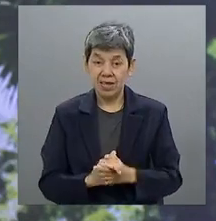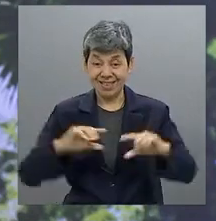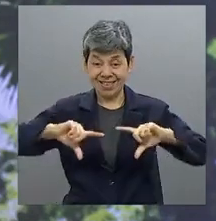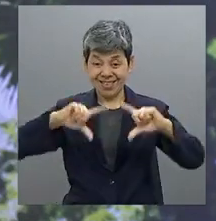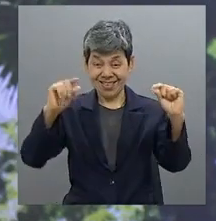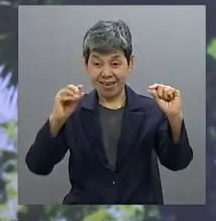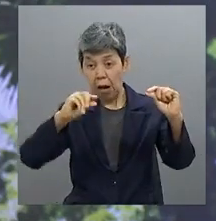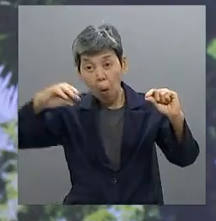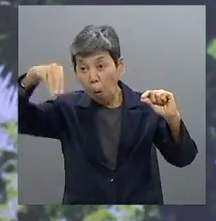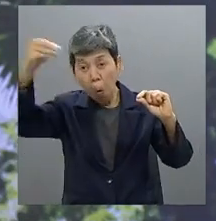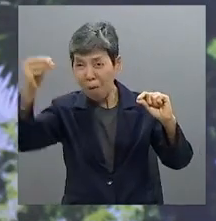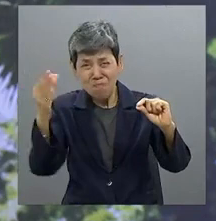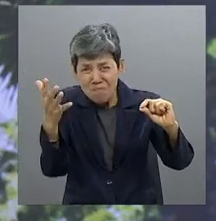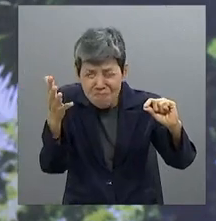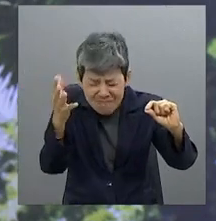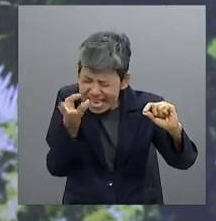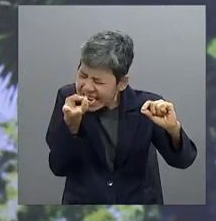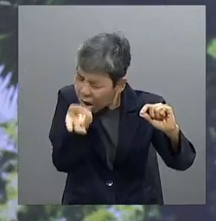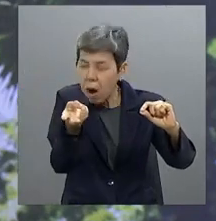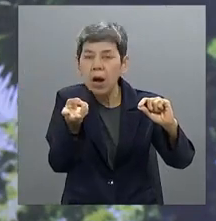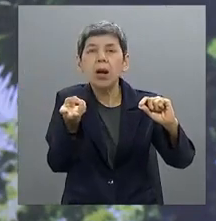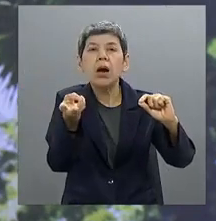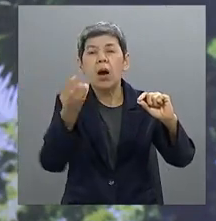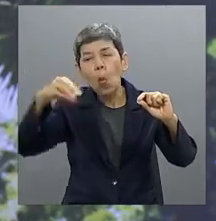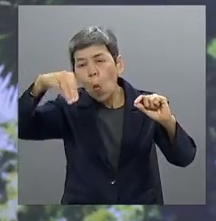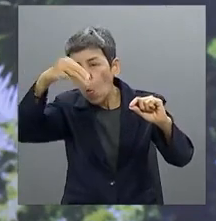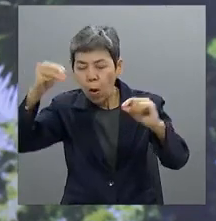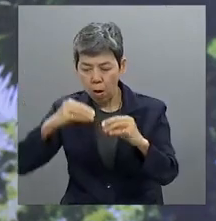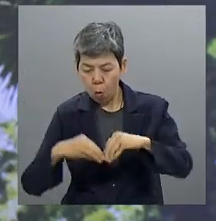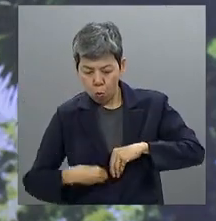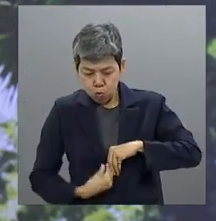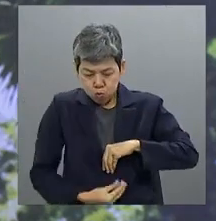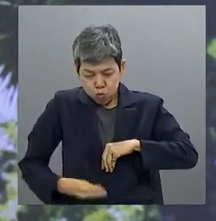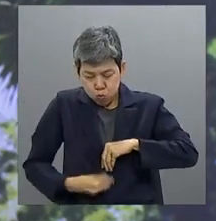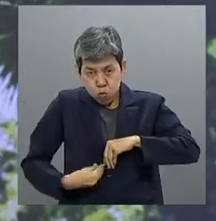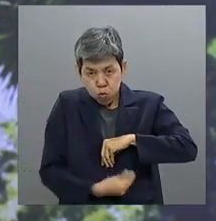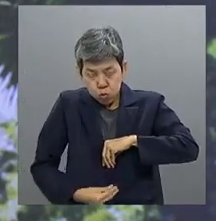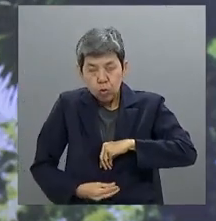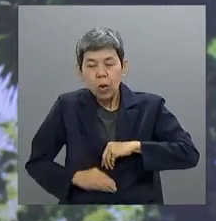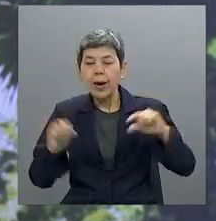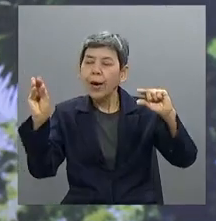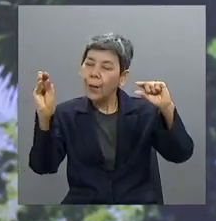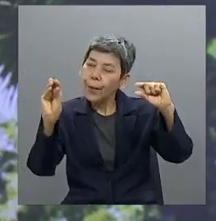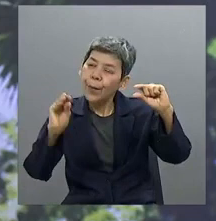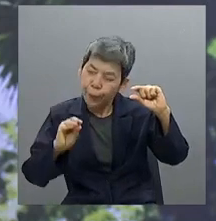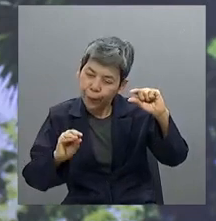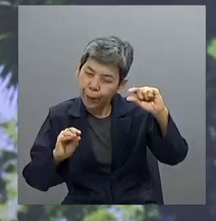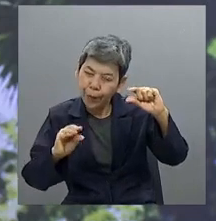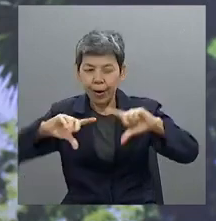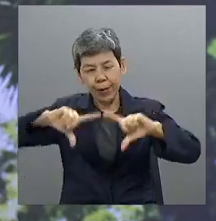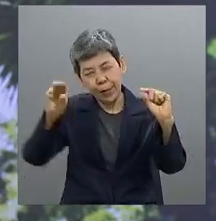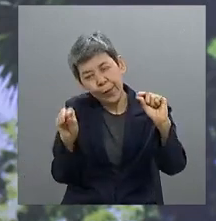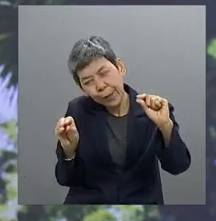ยเข้าไปใหญ่ที่ไปอยู่ในช่องท้องหรืออวัยวะอื่นๆเพราะว่าที่เราเจอส่วนมากจะอยู่ตามท่อนำไข ่ ตามปีกมดลูกตามส่วนต่างๆของมดลูกมากกว่